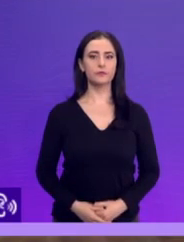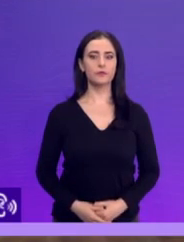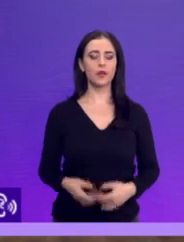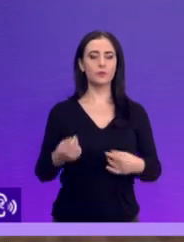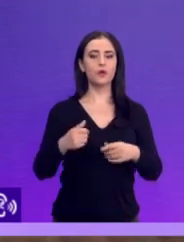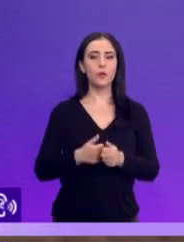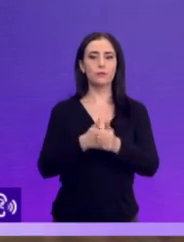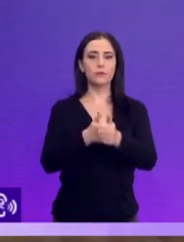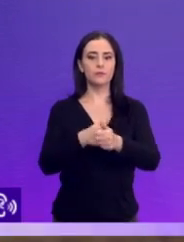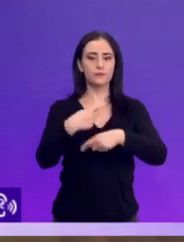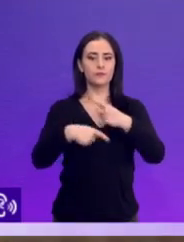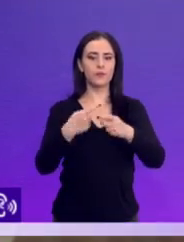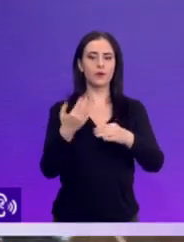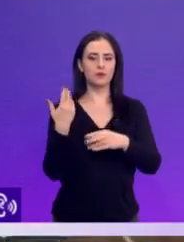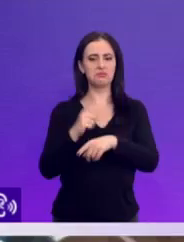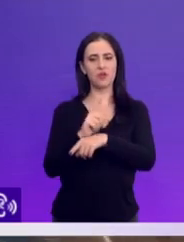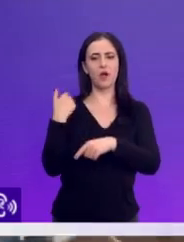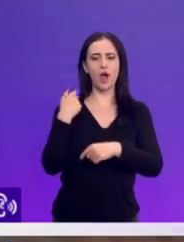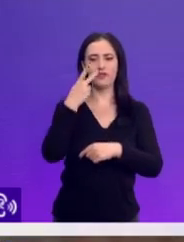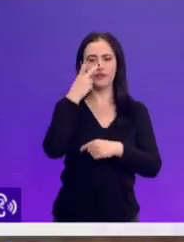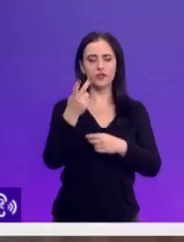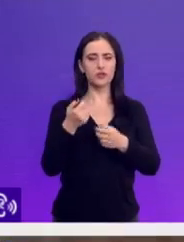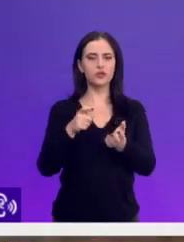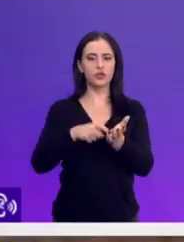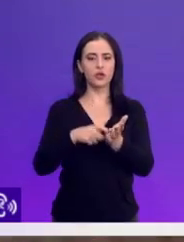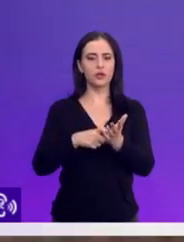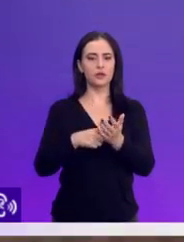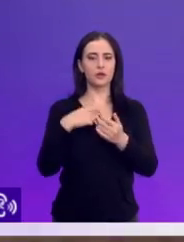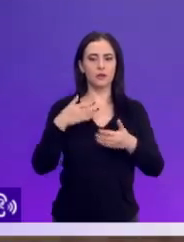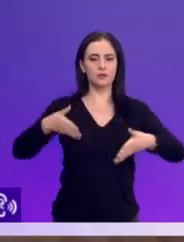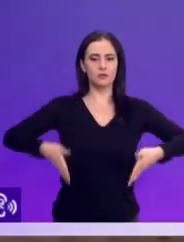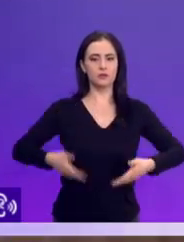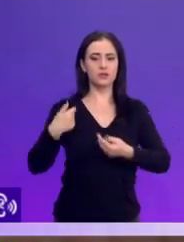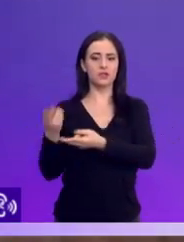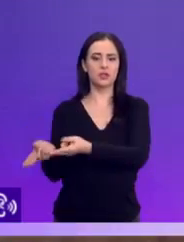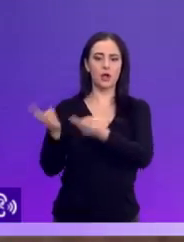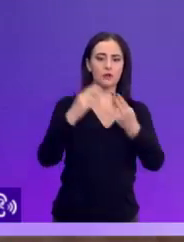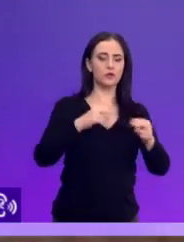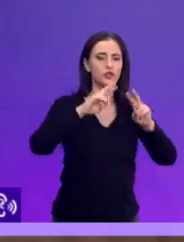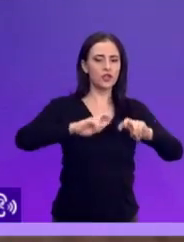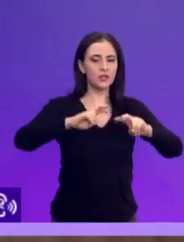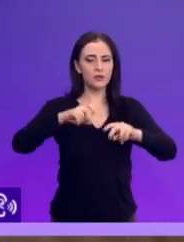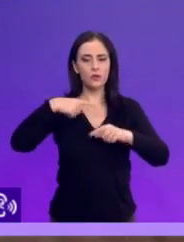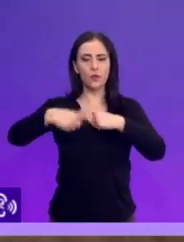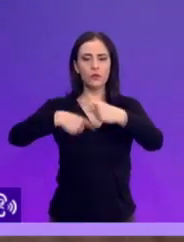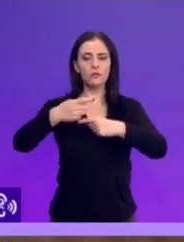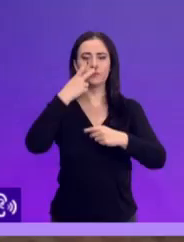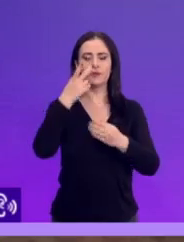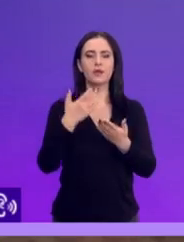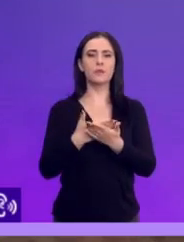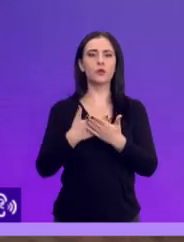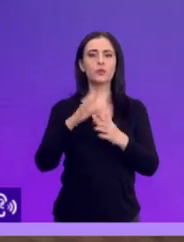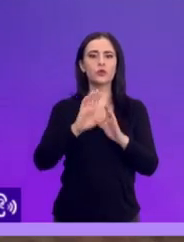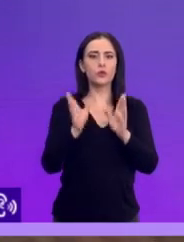În urmă cu mai puțin de o oră am văzut echipele de criminaliști că s-au întors să cerceteze în teren. Știm că sunt echipe